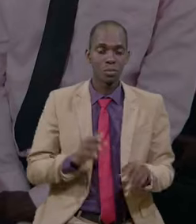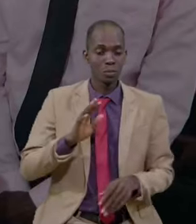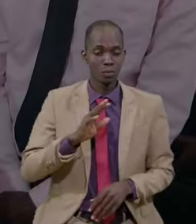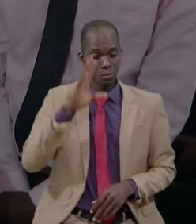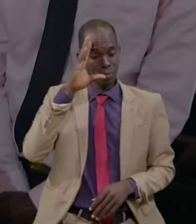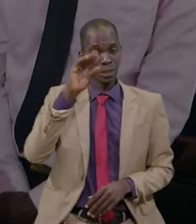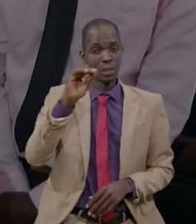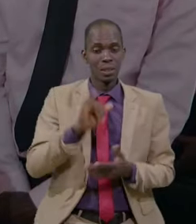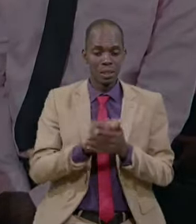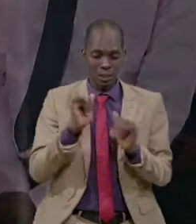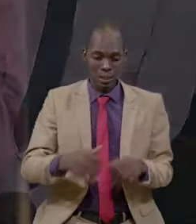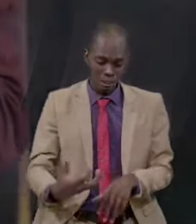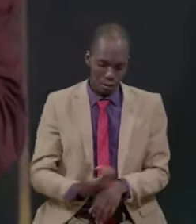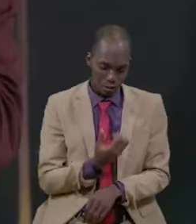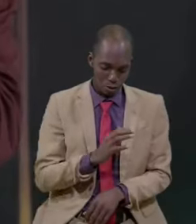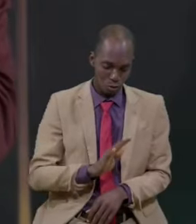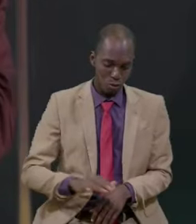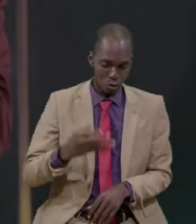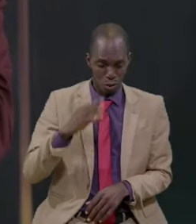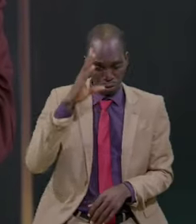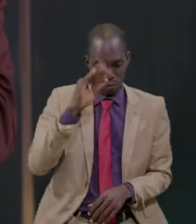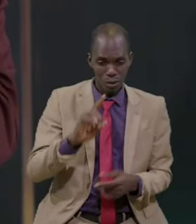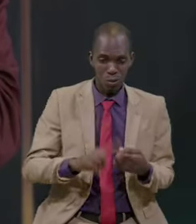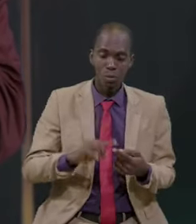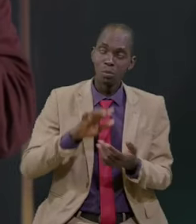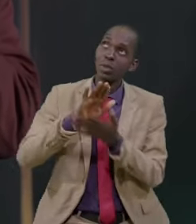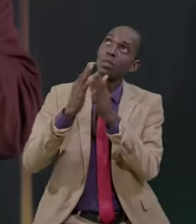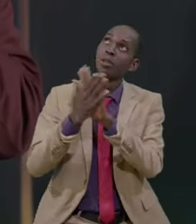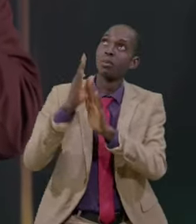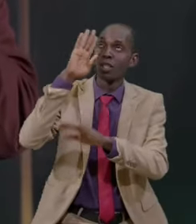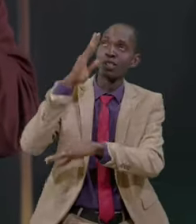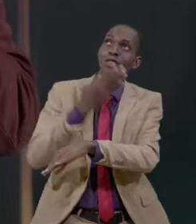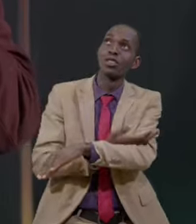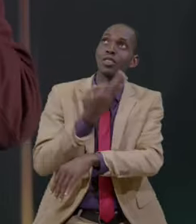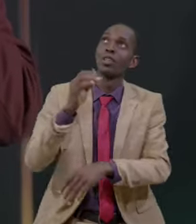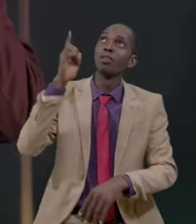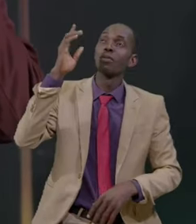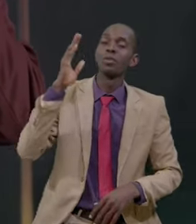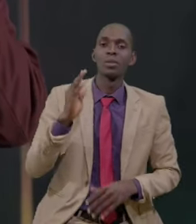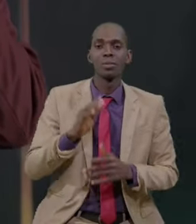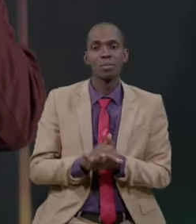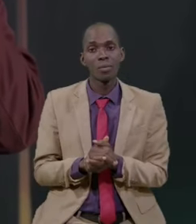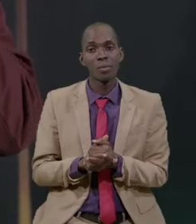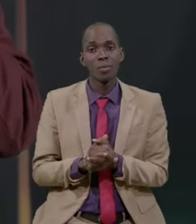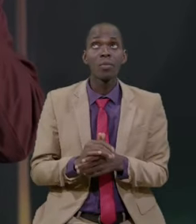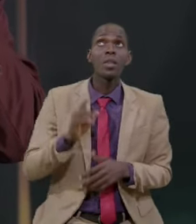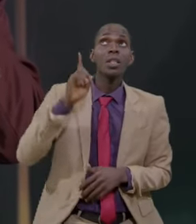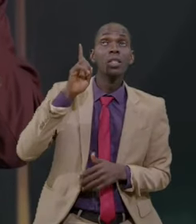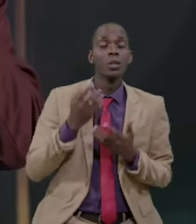hommes et les amener en fait des fils de Dieu. Il veut que nous soyons comme